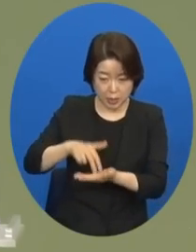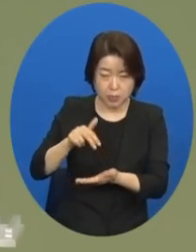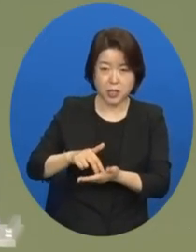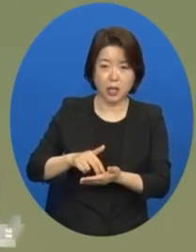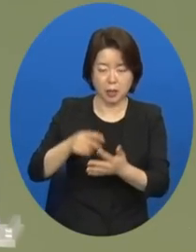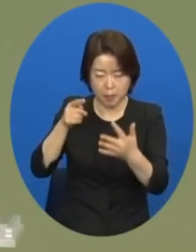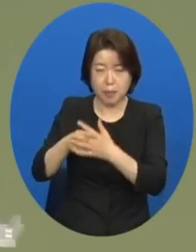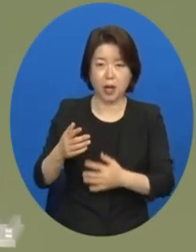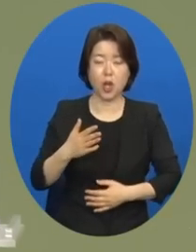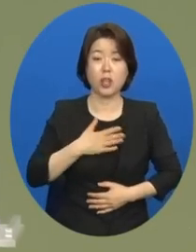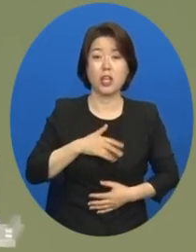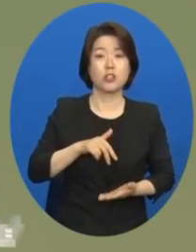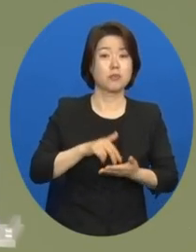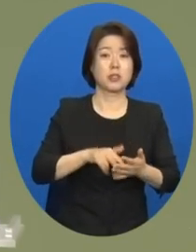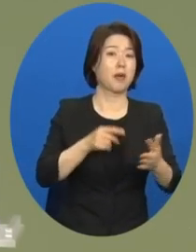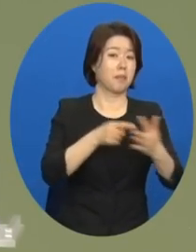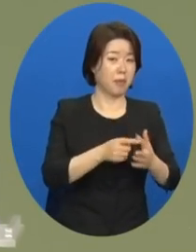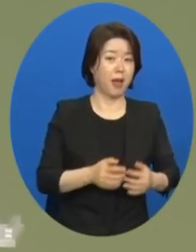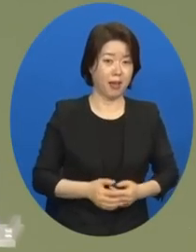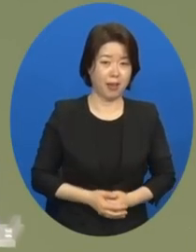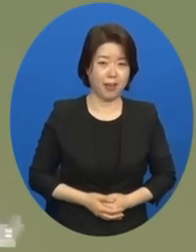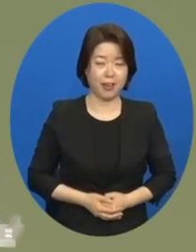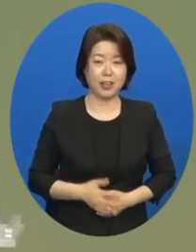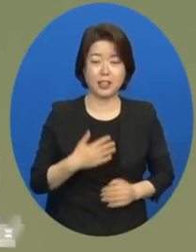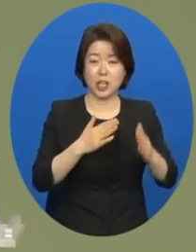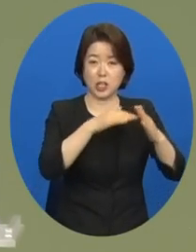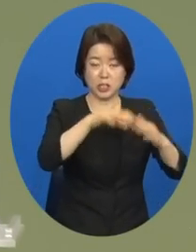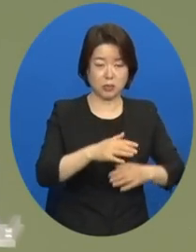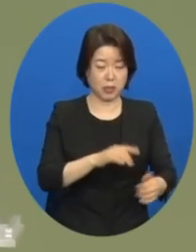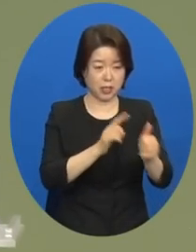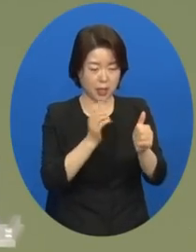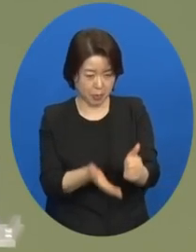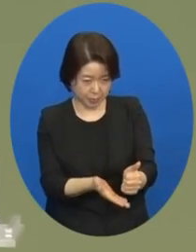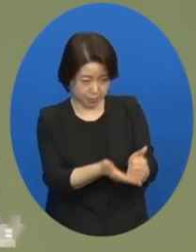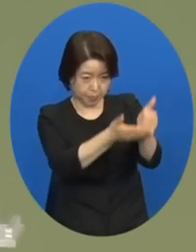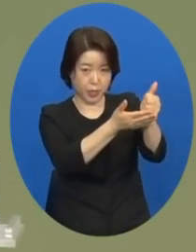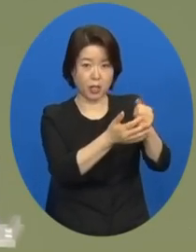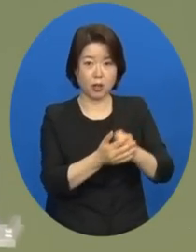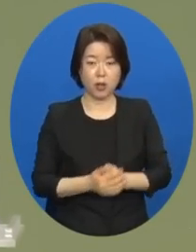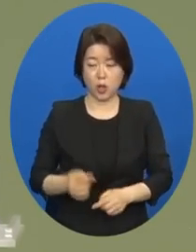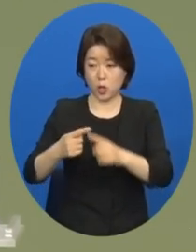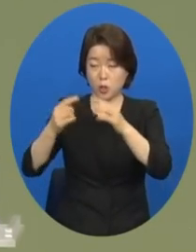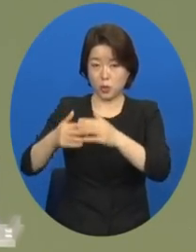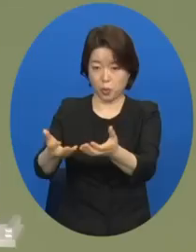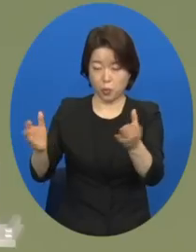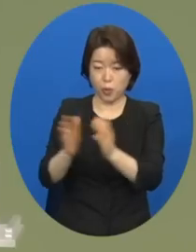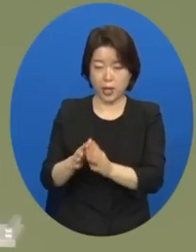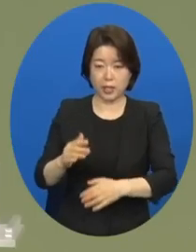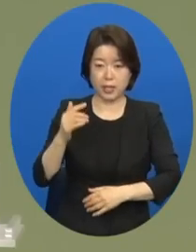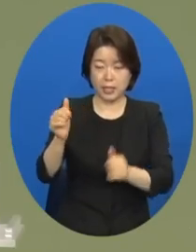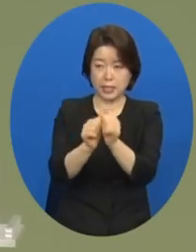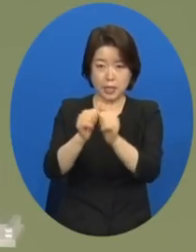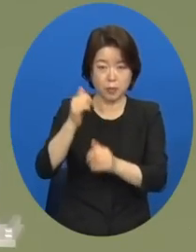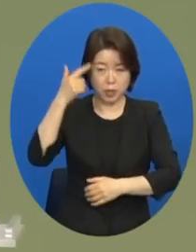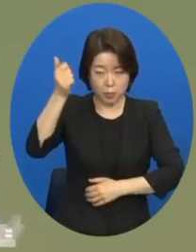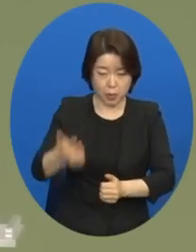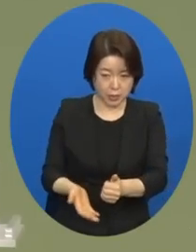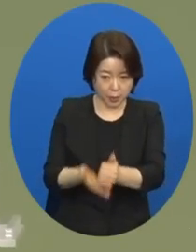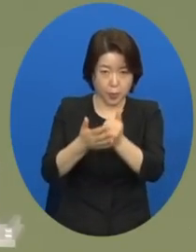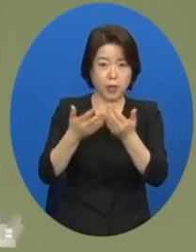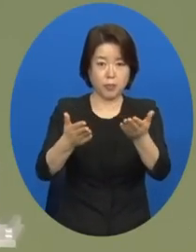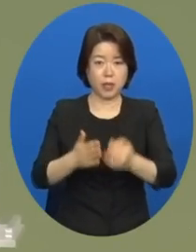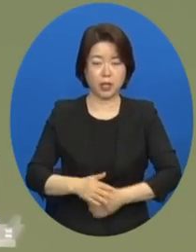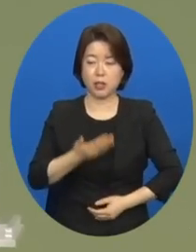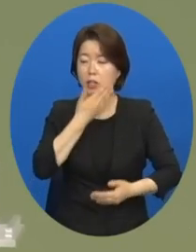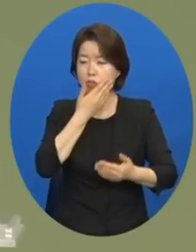저도 주제를 알아요 그래서 저는 집에서는 남편을 세우고 교계에서는 남자 목사 세우는 것이 저의 핵심